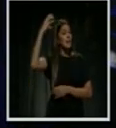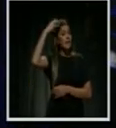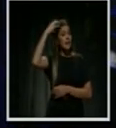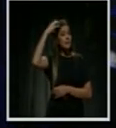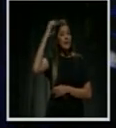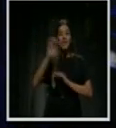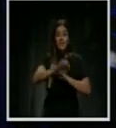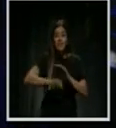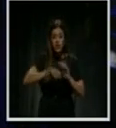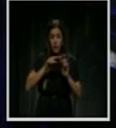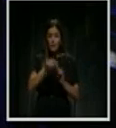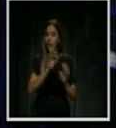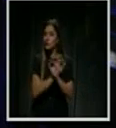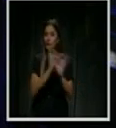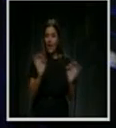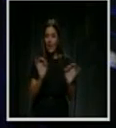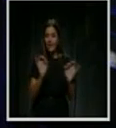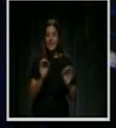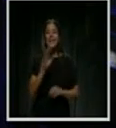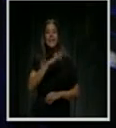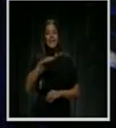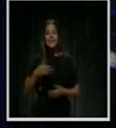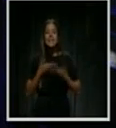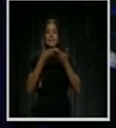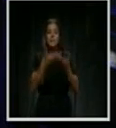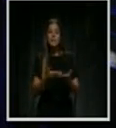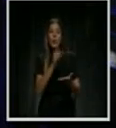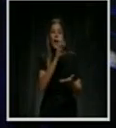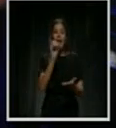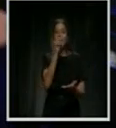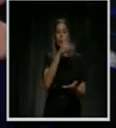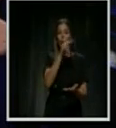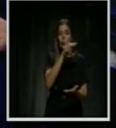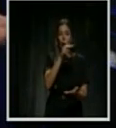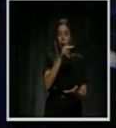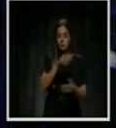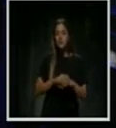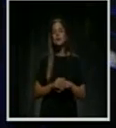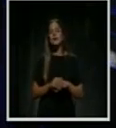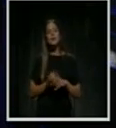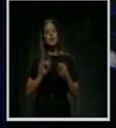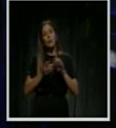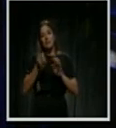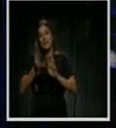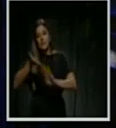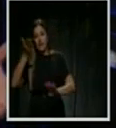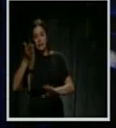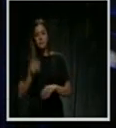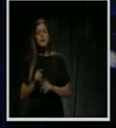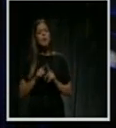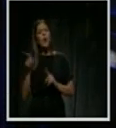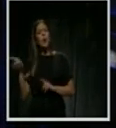illi minna n-nies jirċievu bejn 100 euro għal 1500 euro li ħadd ieħor id-deskri fiha bħala xiri tal-voti.